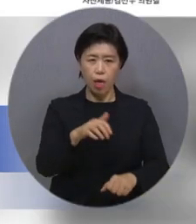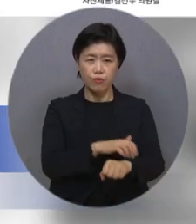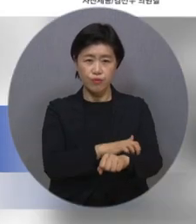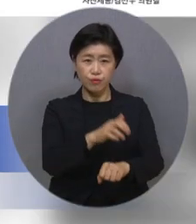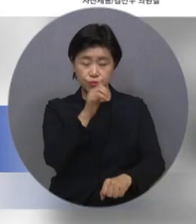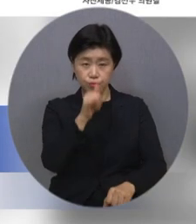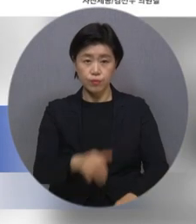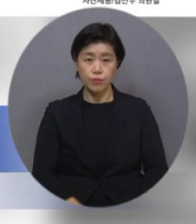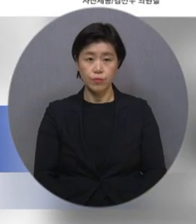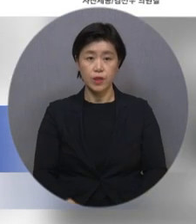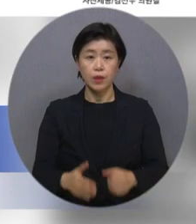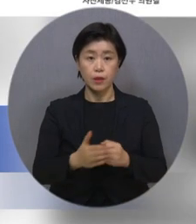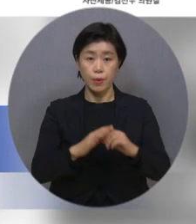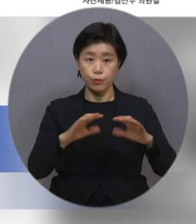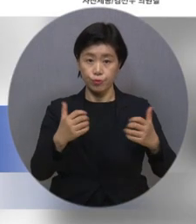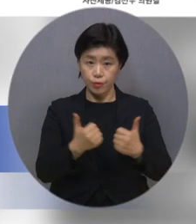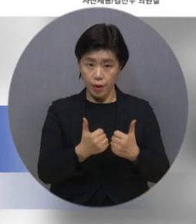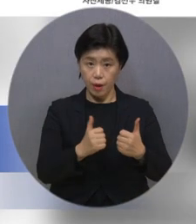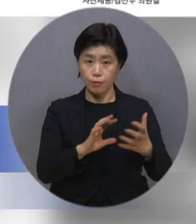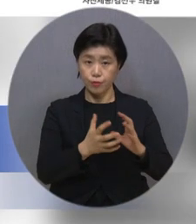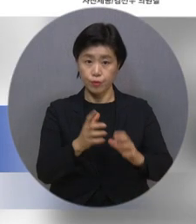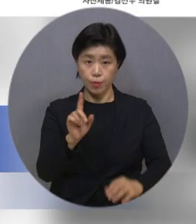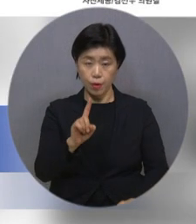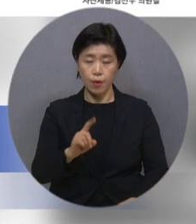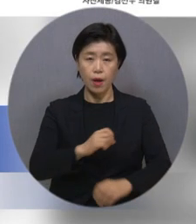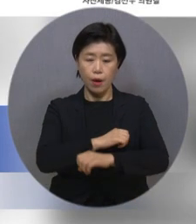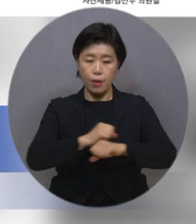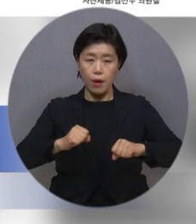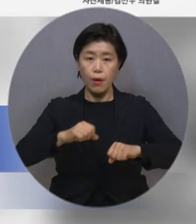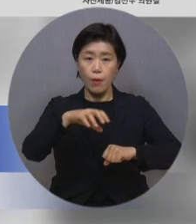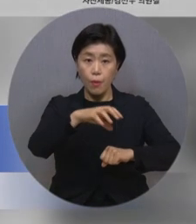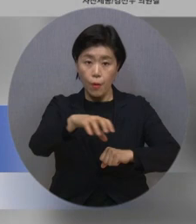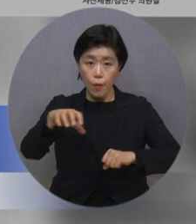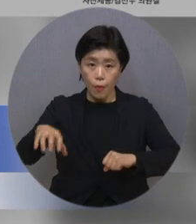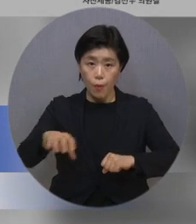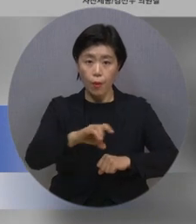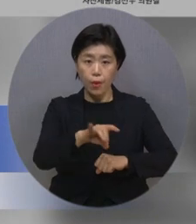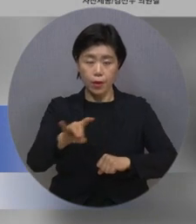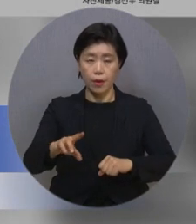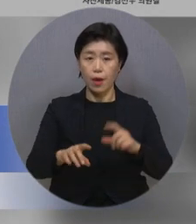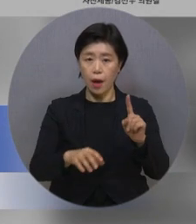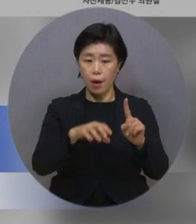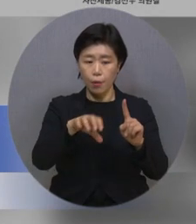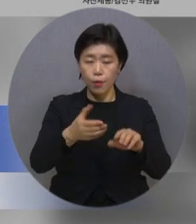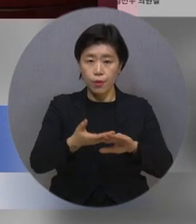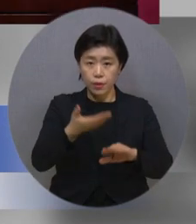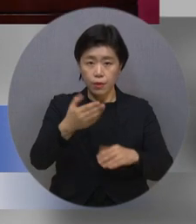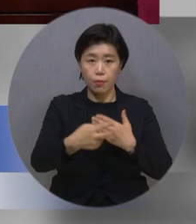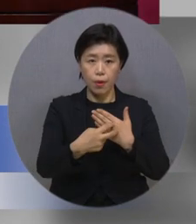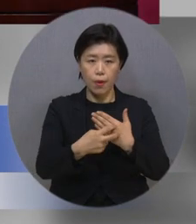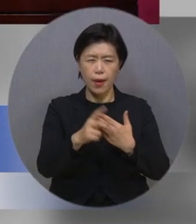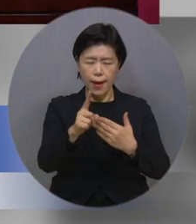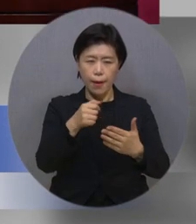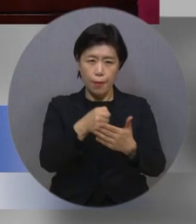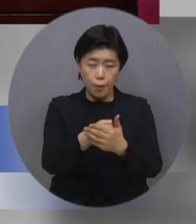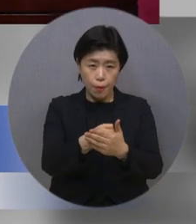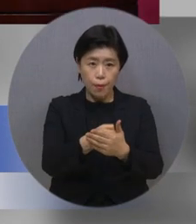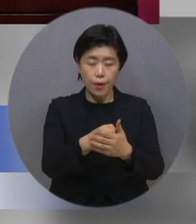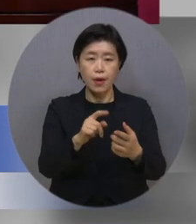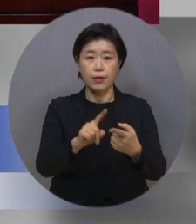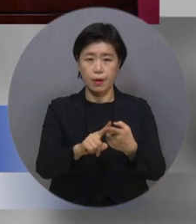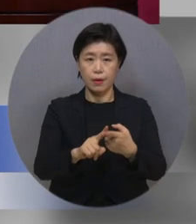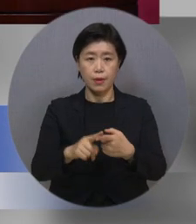이에 국회에서 광역 지자체마다 한계소 이상의 거점병원이 의무적으로 설치될 수 있도록